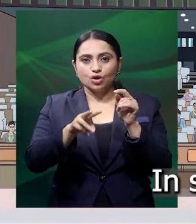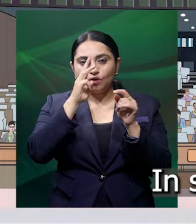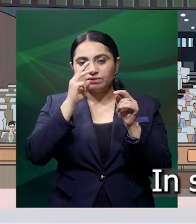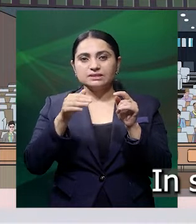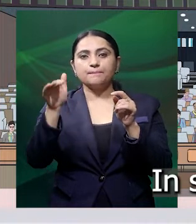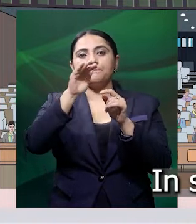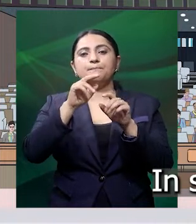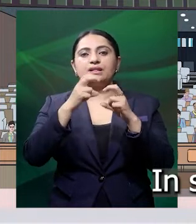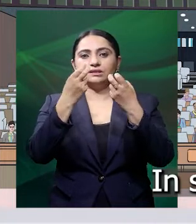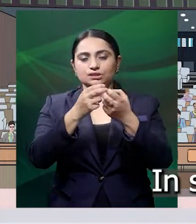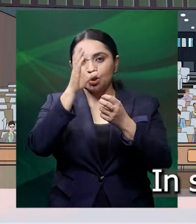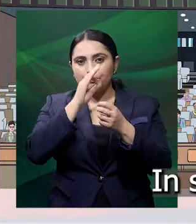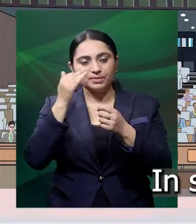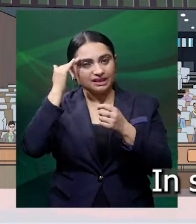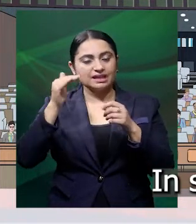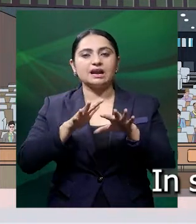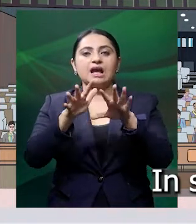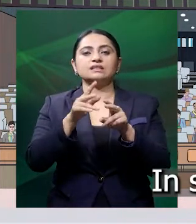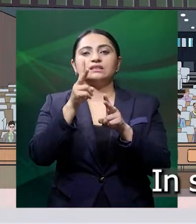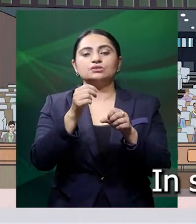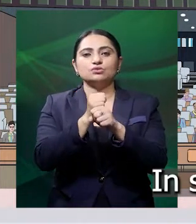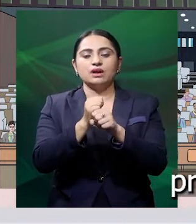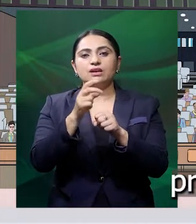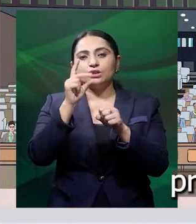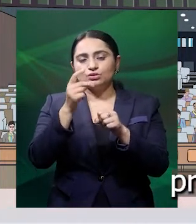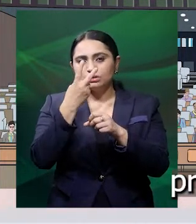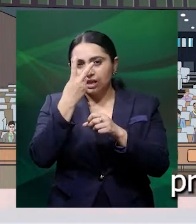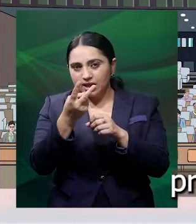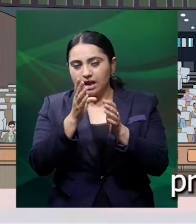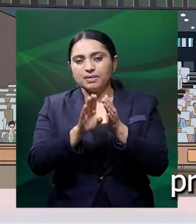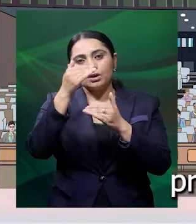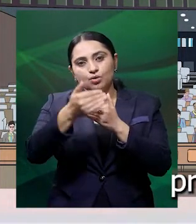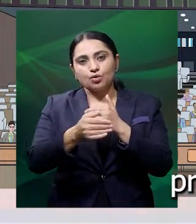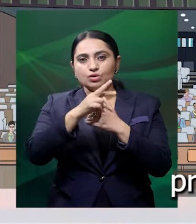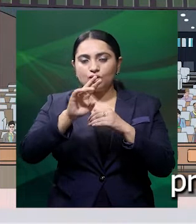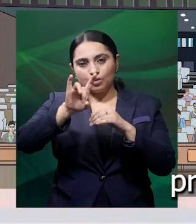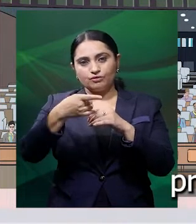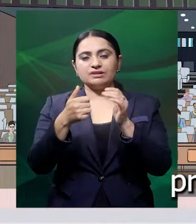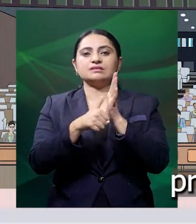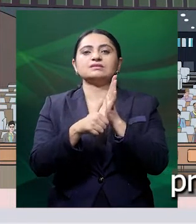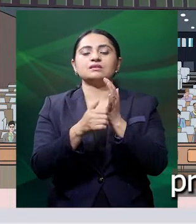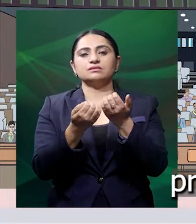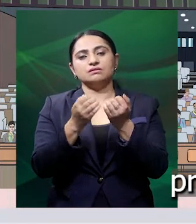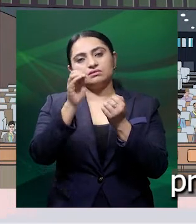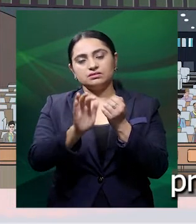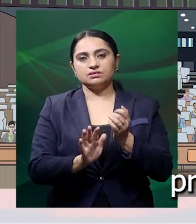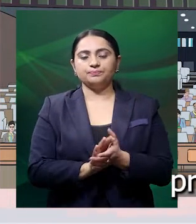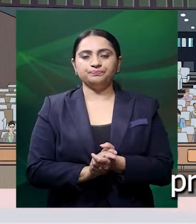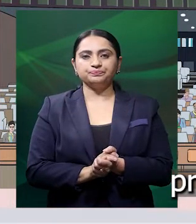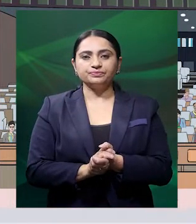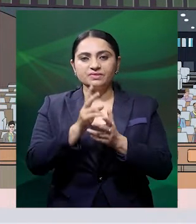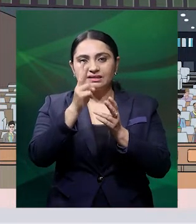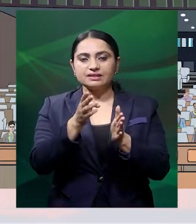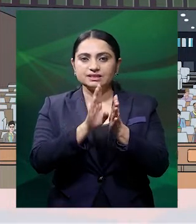अवस्थामा माथिल्लो सदनले विज्ञताका आधारमा यस्ता कार्यलाई दोस्रो हेराइद्वारा रोक्न वा पुनः परीक्षण गर्न गराउन